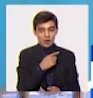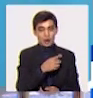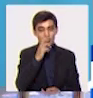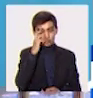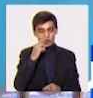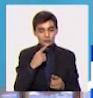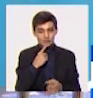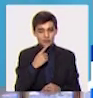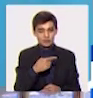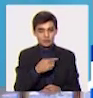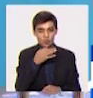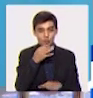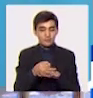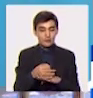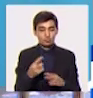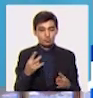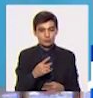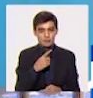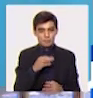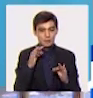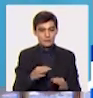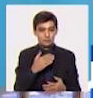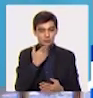мемлекеттік тілде жауап бермегеніңіз дұрыс емес шығар деп ойлаймын.